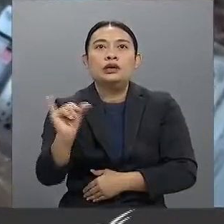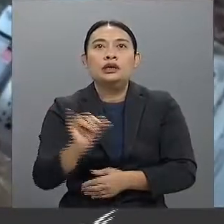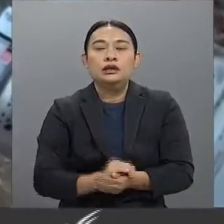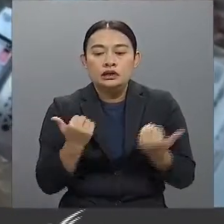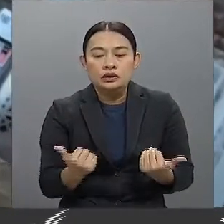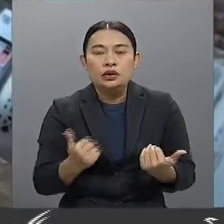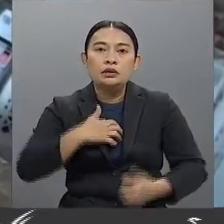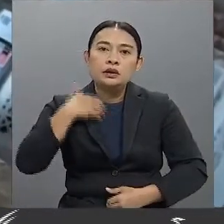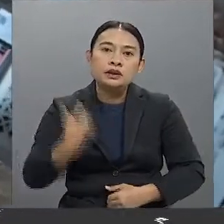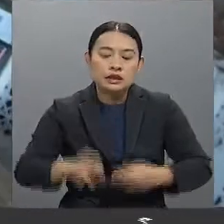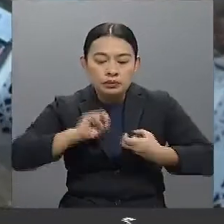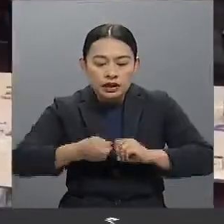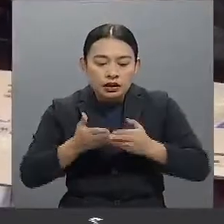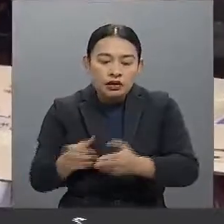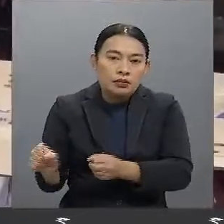การประกอบอาชีพค่ะ